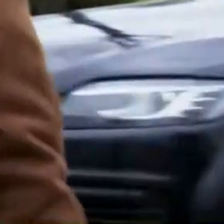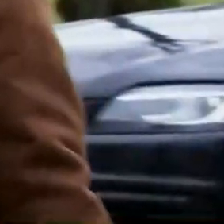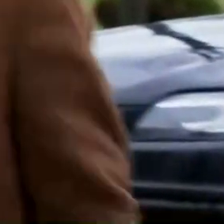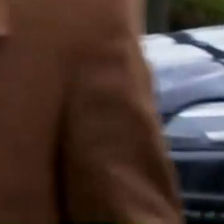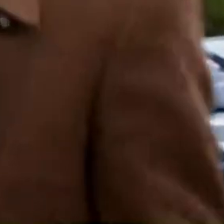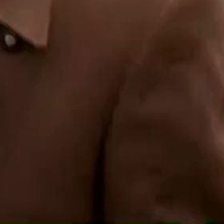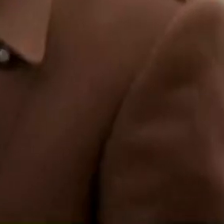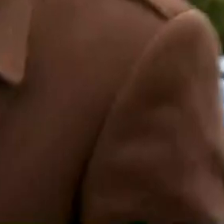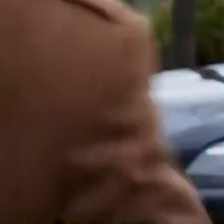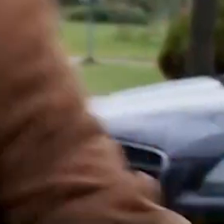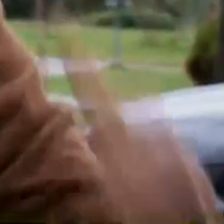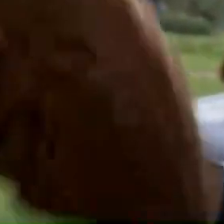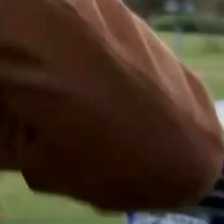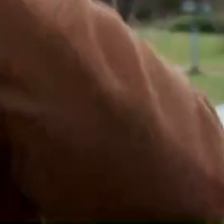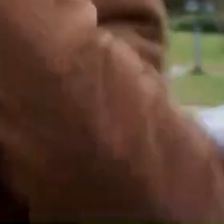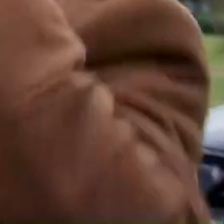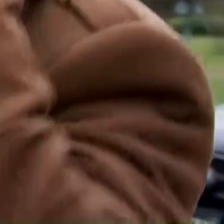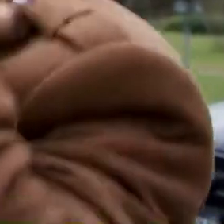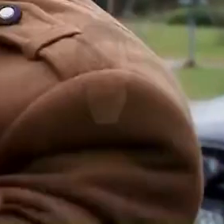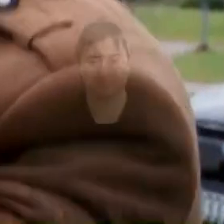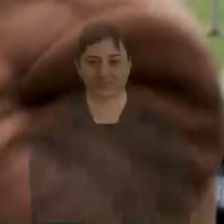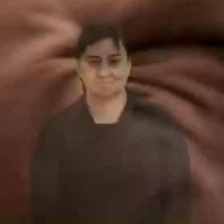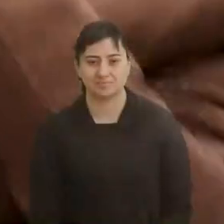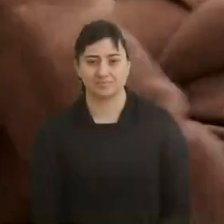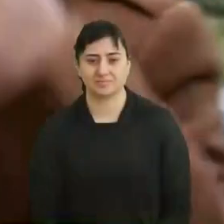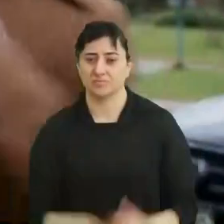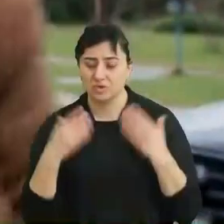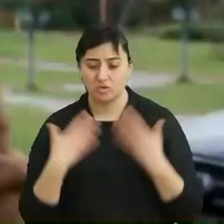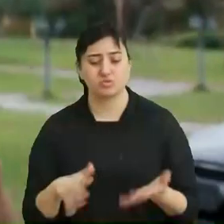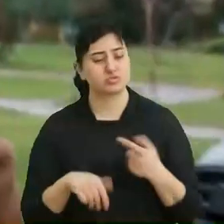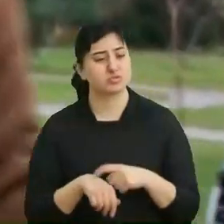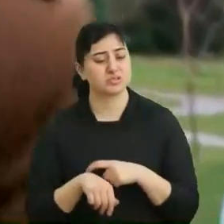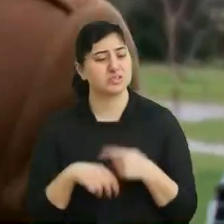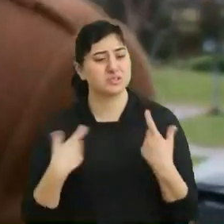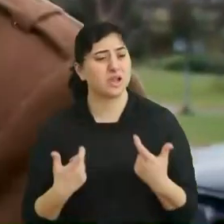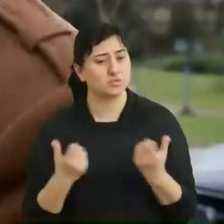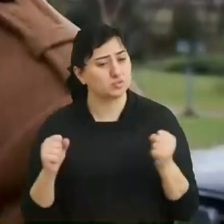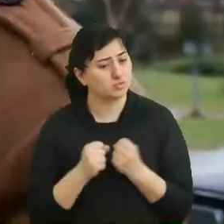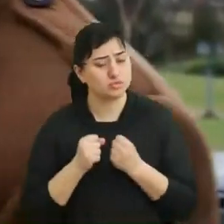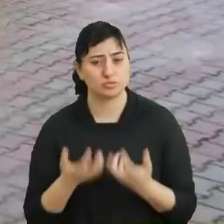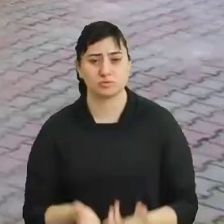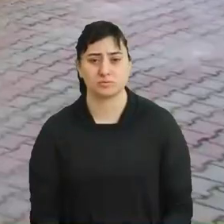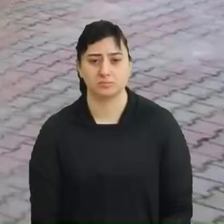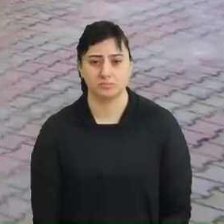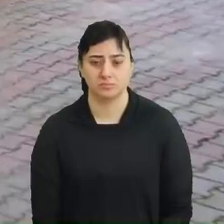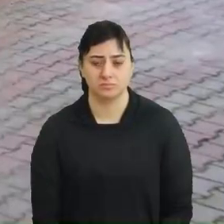Garajda Şükrü'yü beklerken soğuktan titriyor. Ya of ya, nerede kaldı bu adam? Doldum ya.